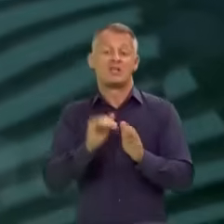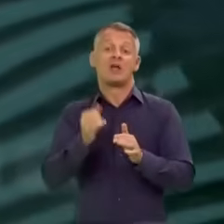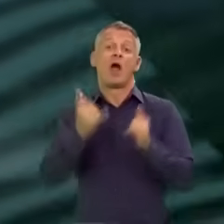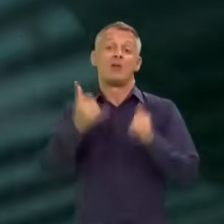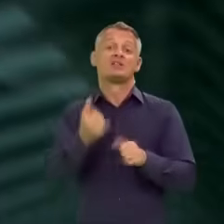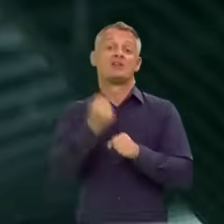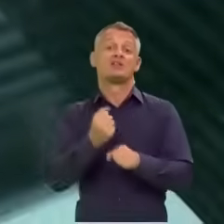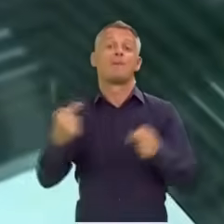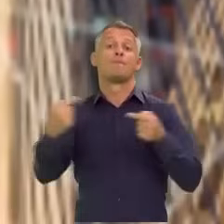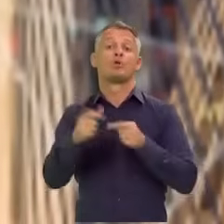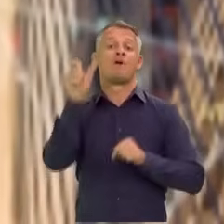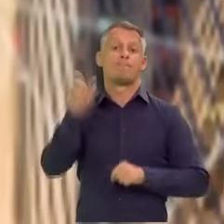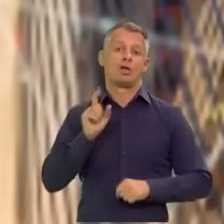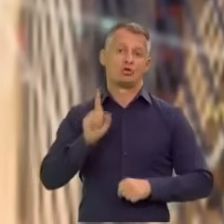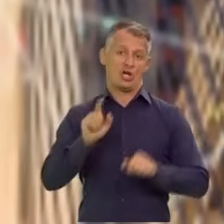personam.